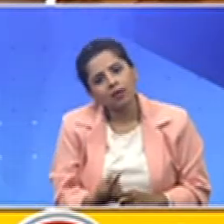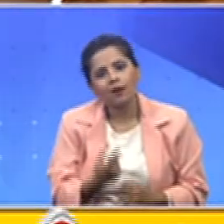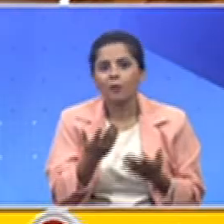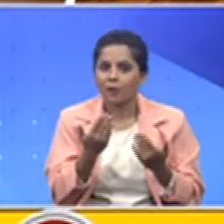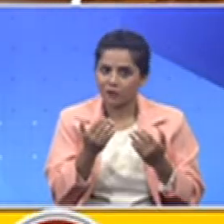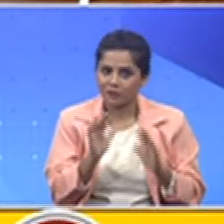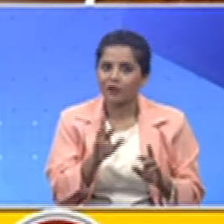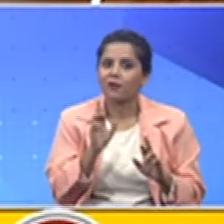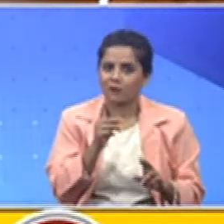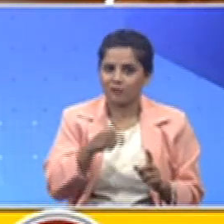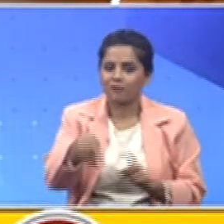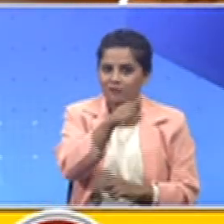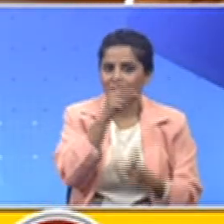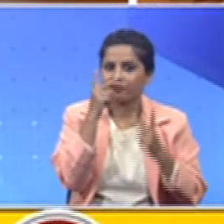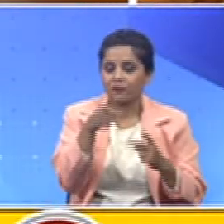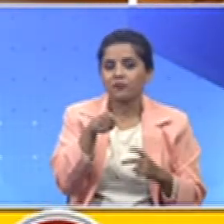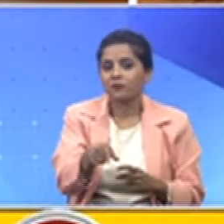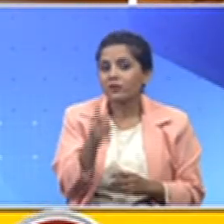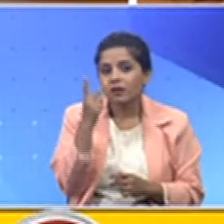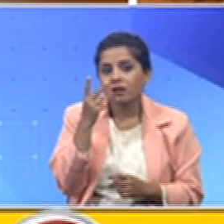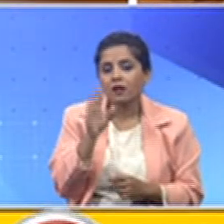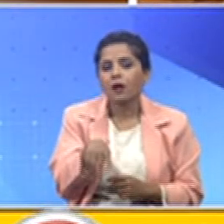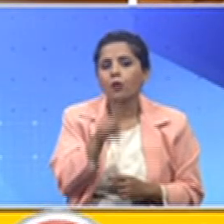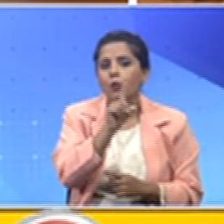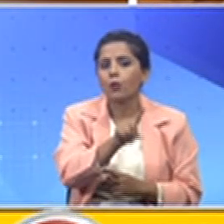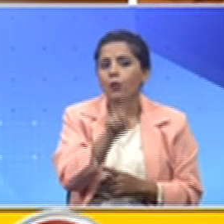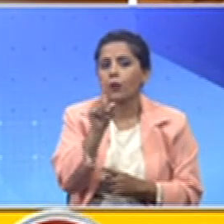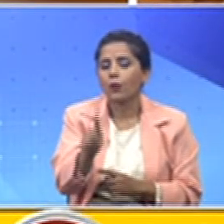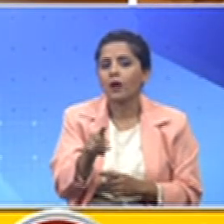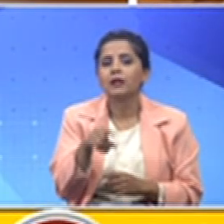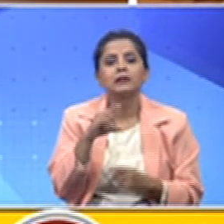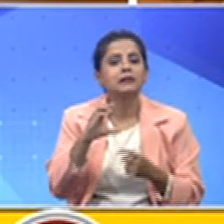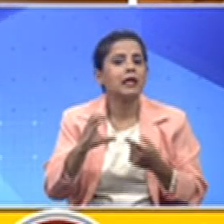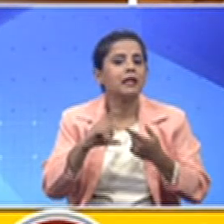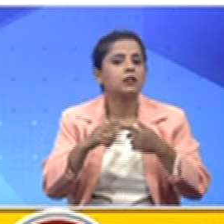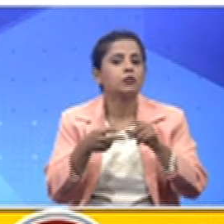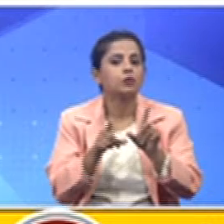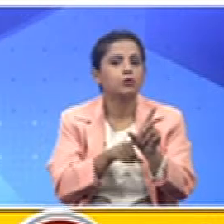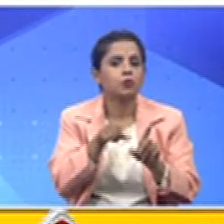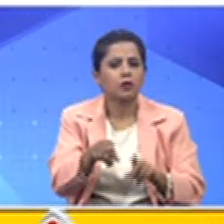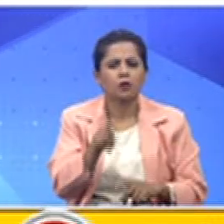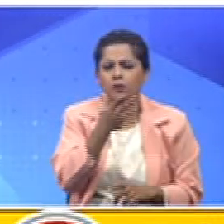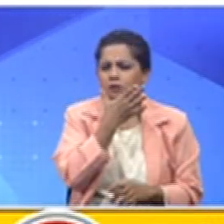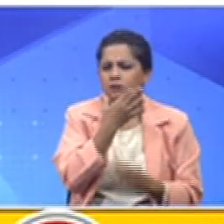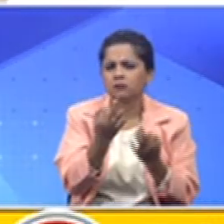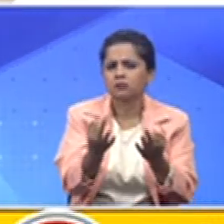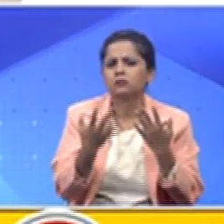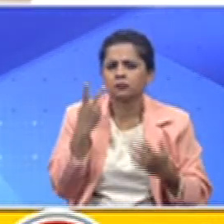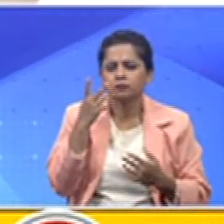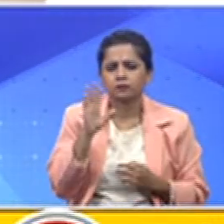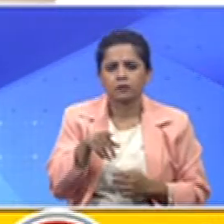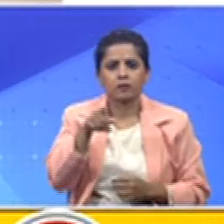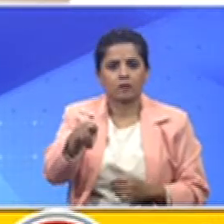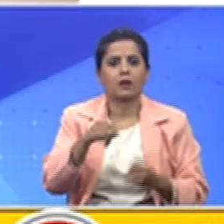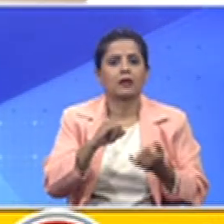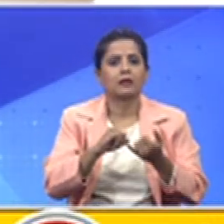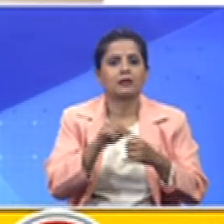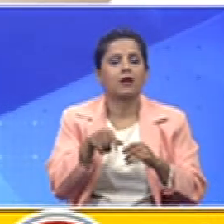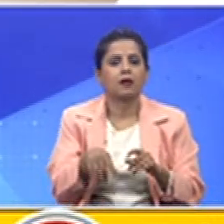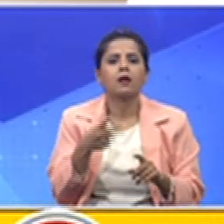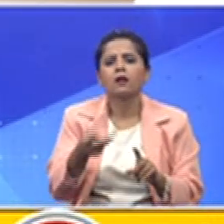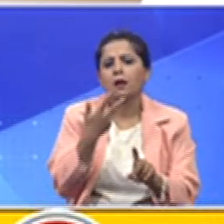जाएंगे। इनमें 11वीं शताब्दी का एक खूबसूरत